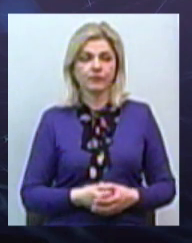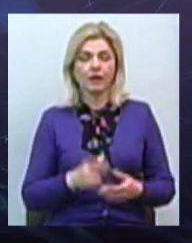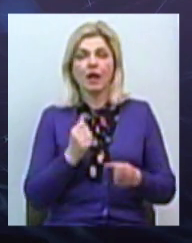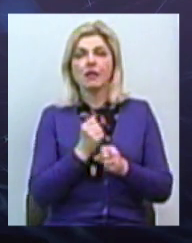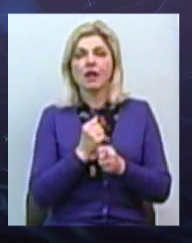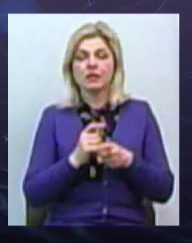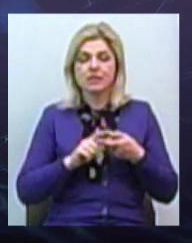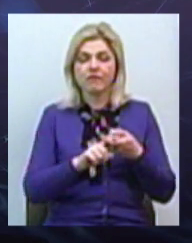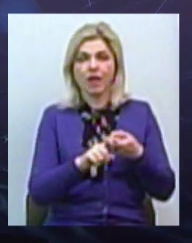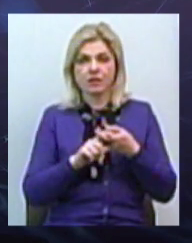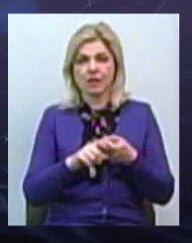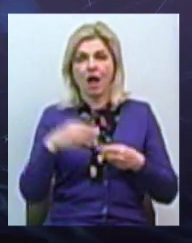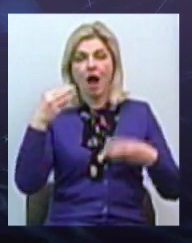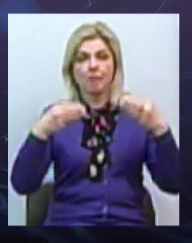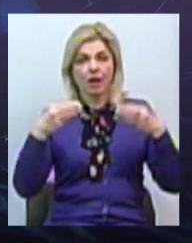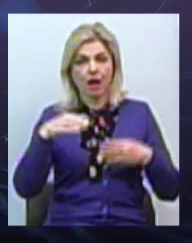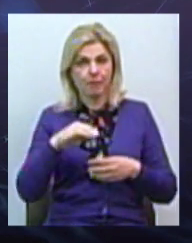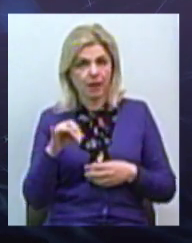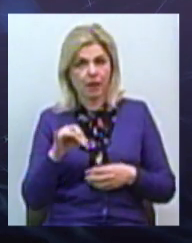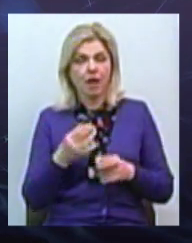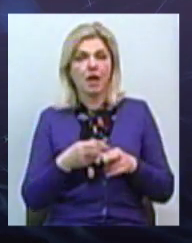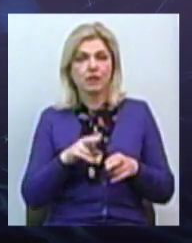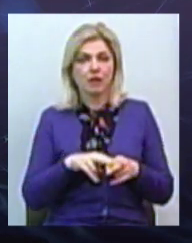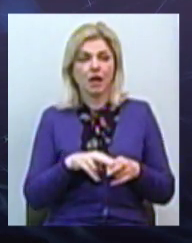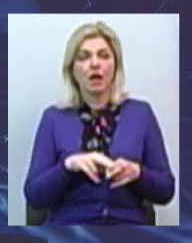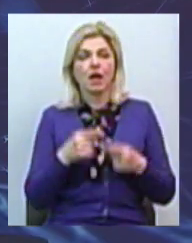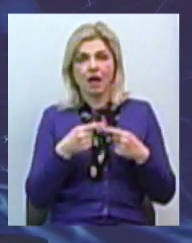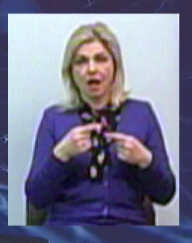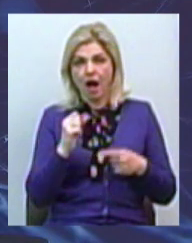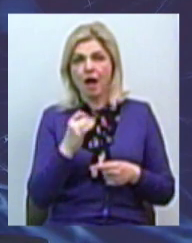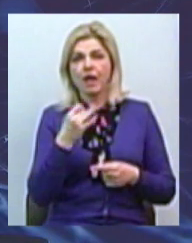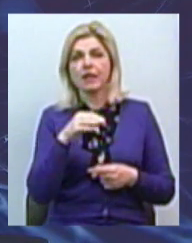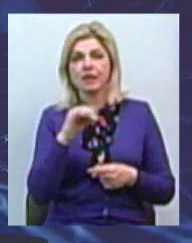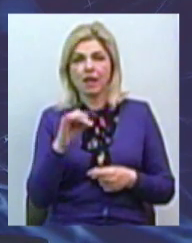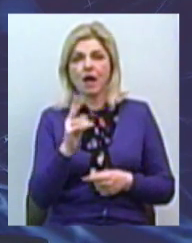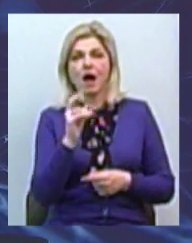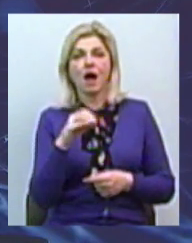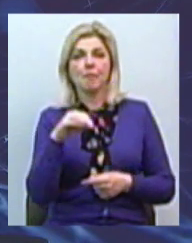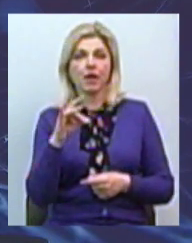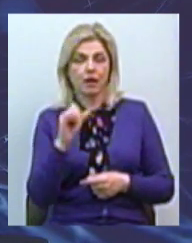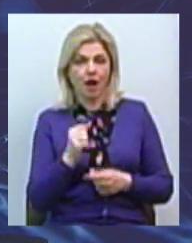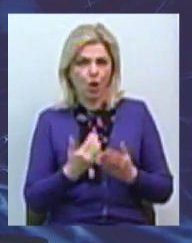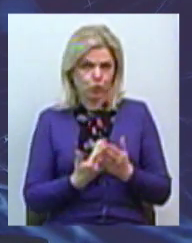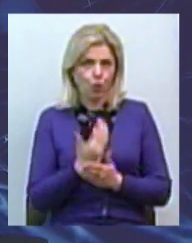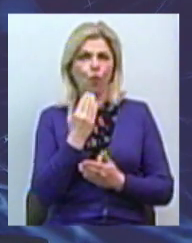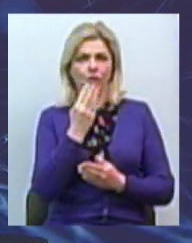з камерами, але не самі камери. Це IP-камери, тобто це таке новітнє покоління камер,